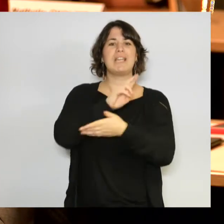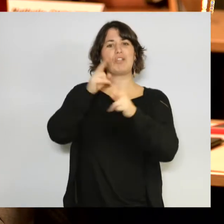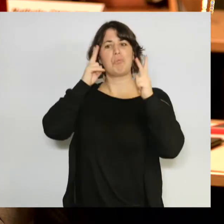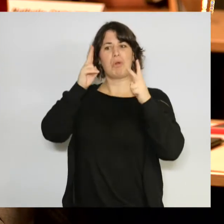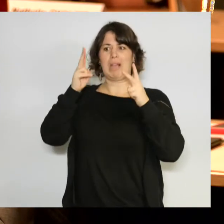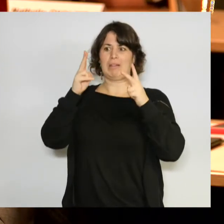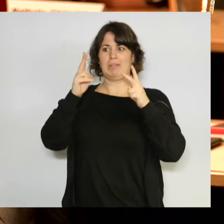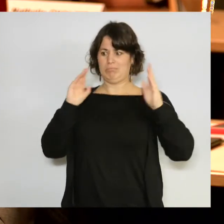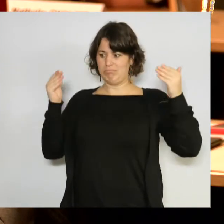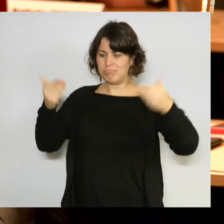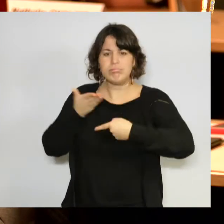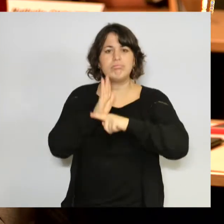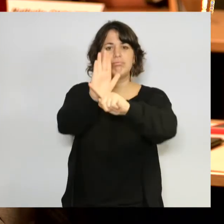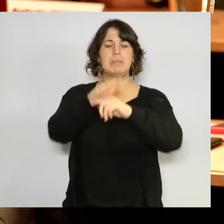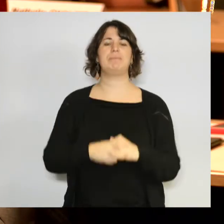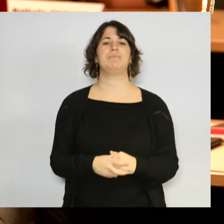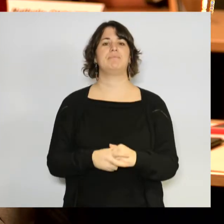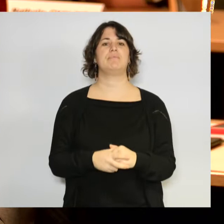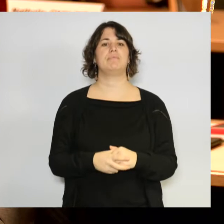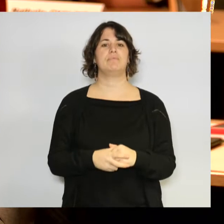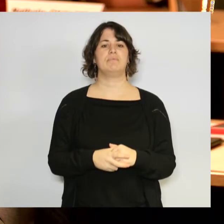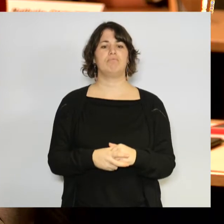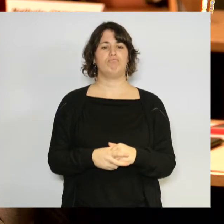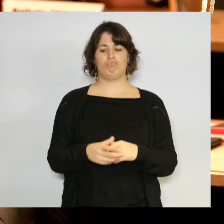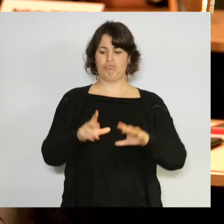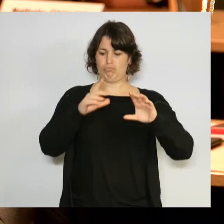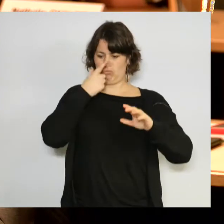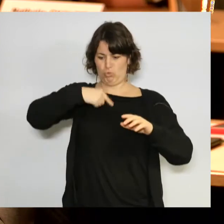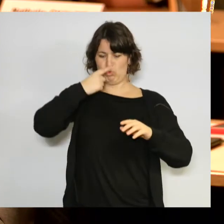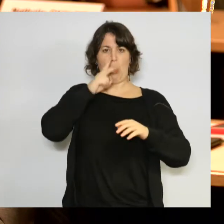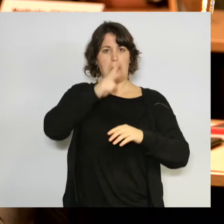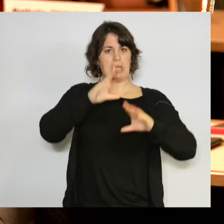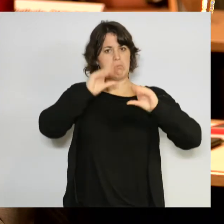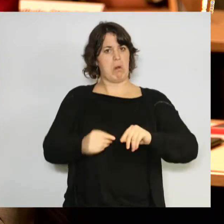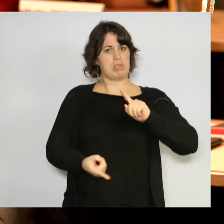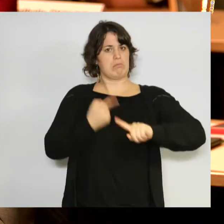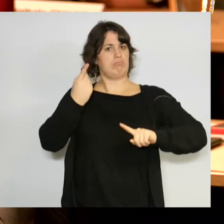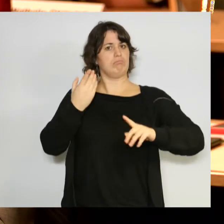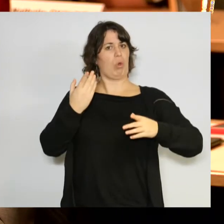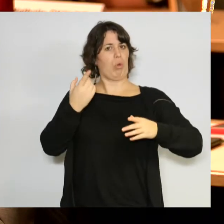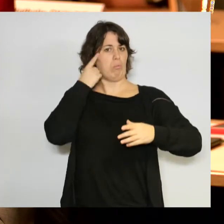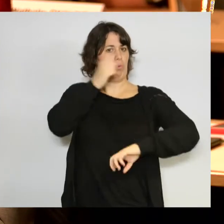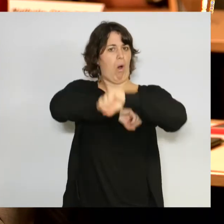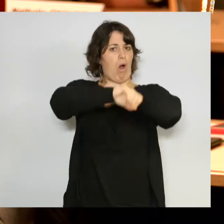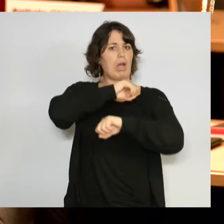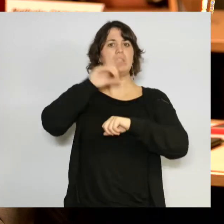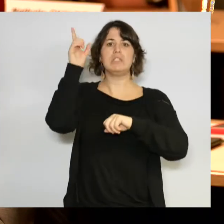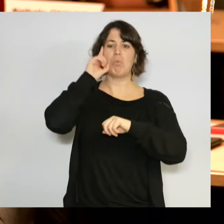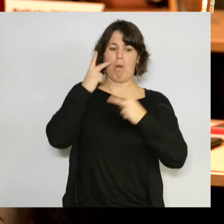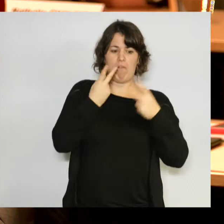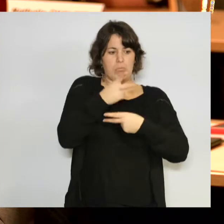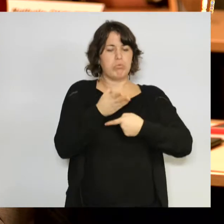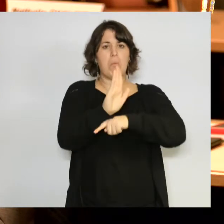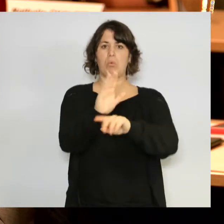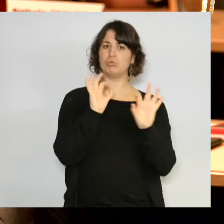Bretagne. Pour nous, Brest a toute sa place pour organiser le Tour de France, tant elle mérite d'être connue du plus nombre et valorisée pour ce qu'elle est, c'est-à-dire une